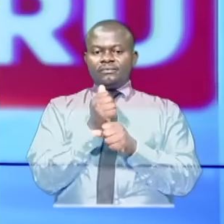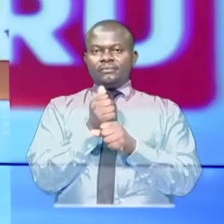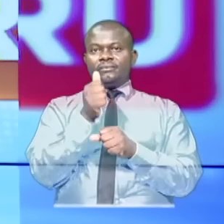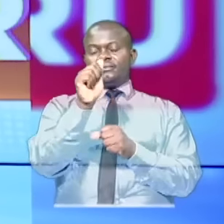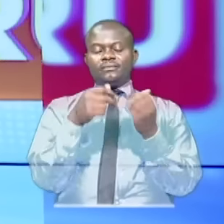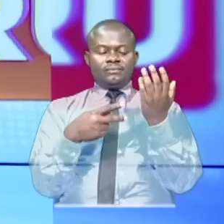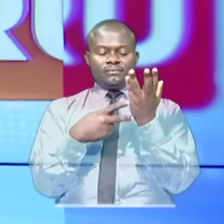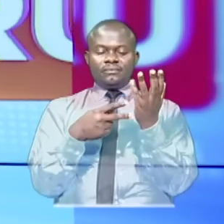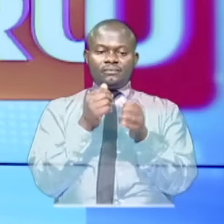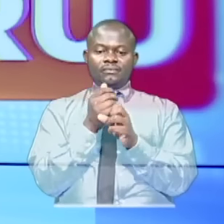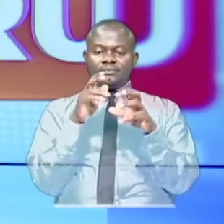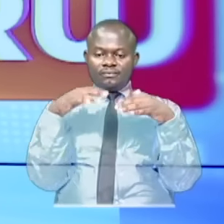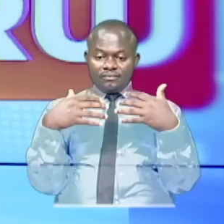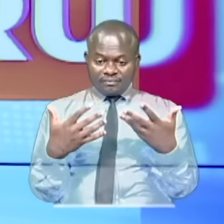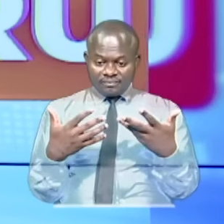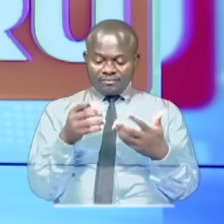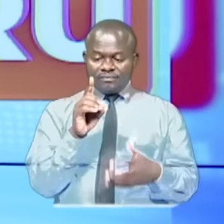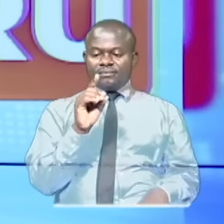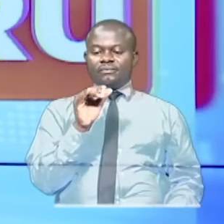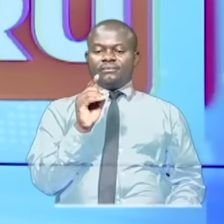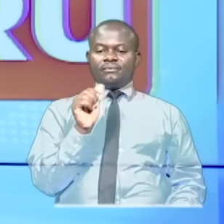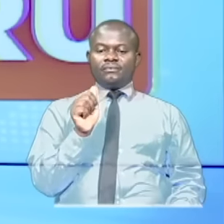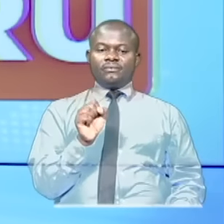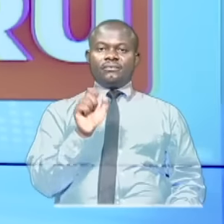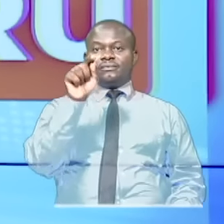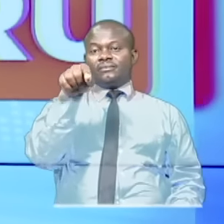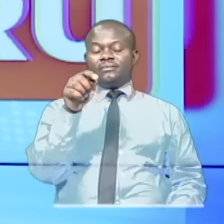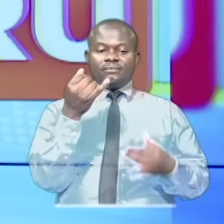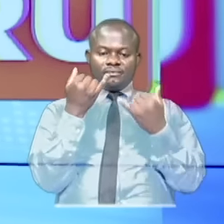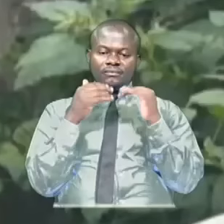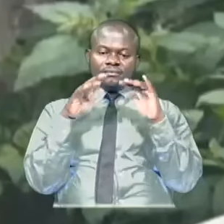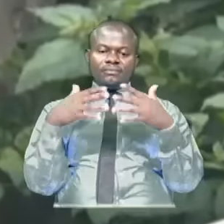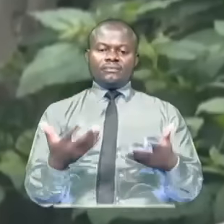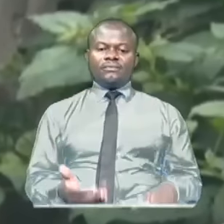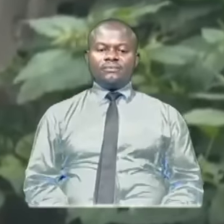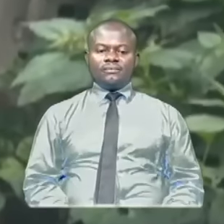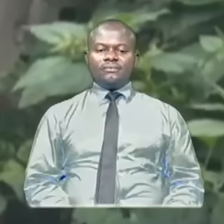bihumyo abikora gute mugenzi wacu Didas Nibizi yagiye yoreka tubwire uko yabisanze